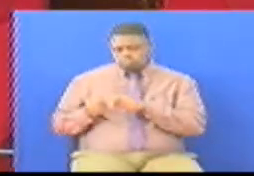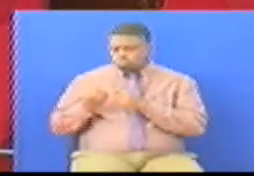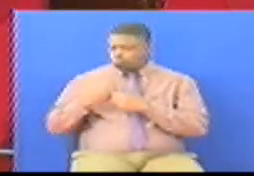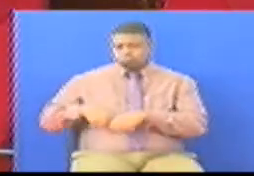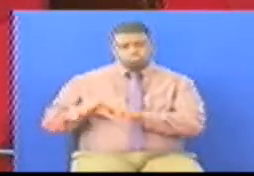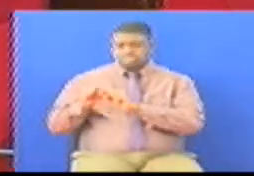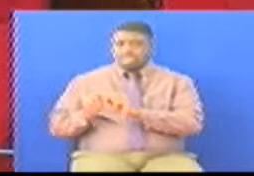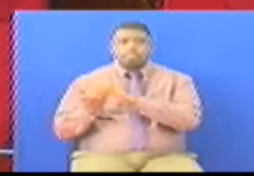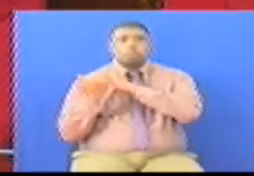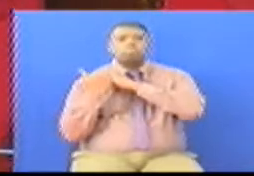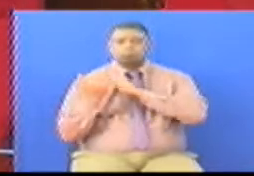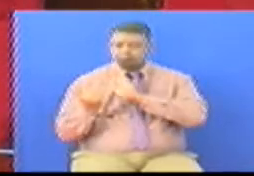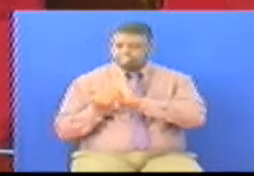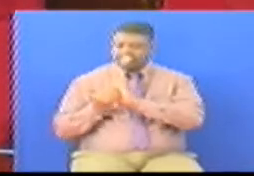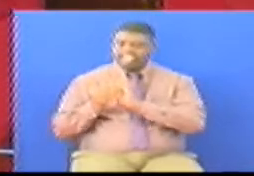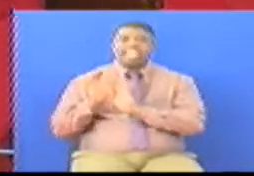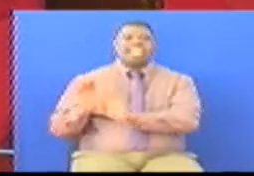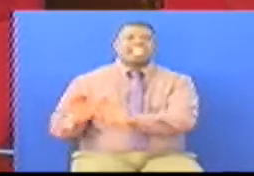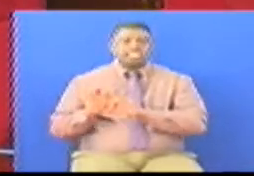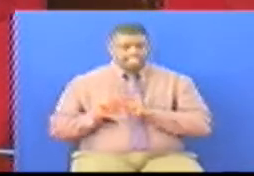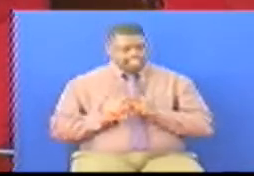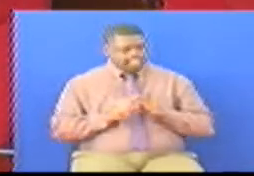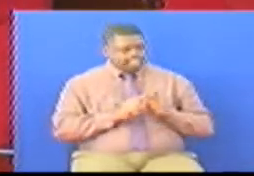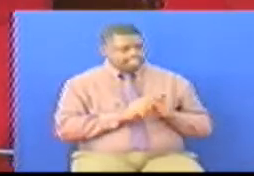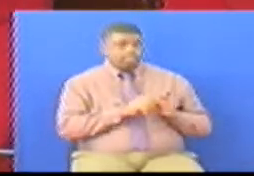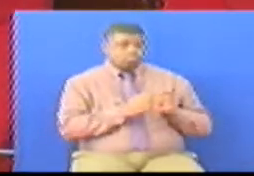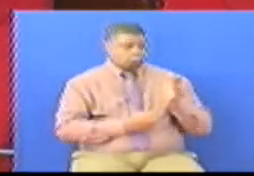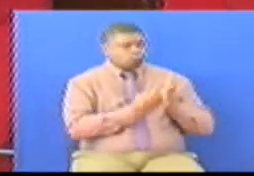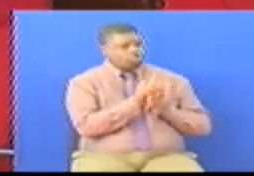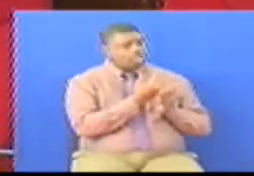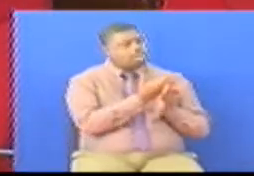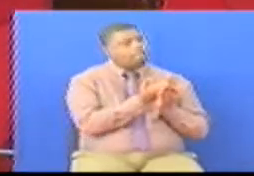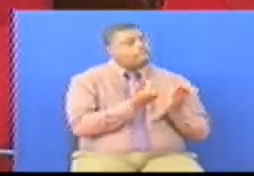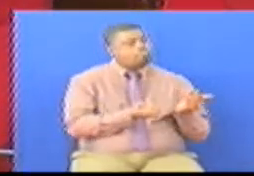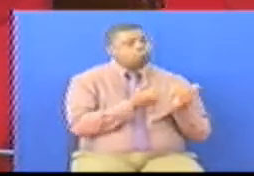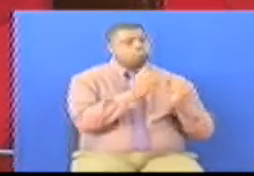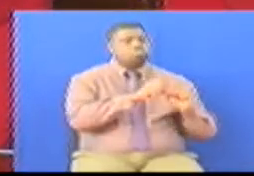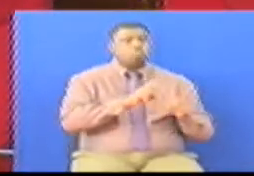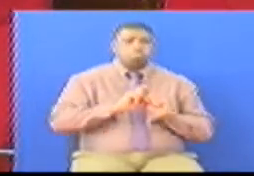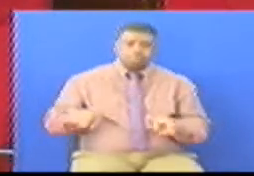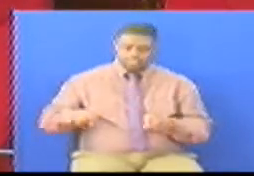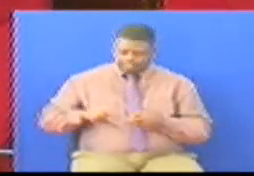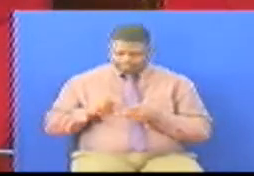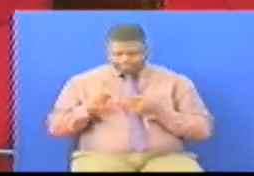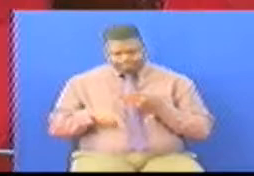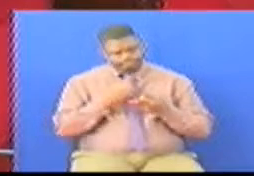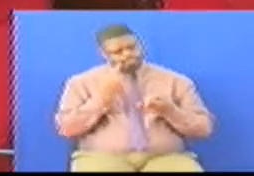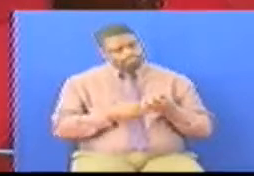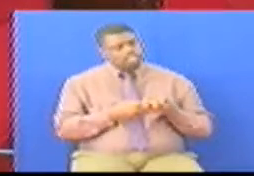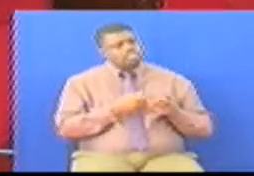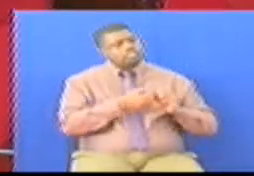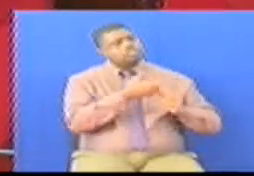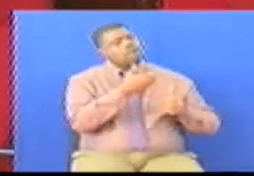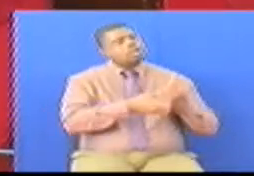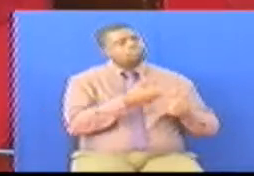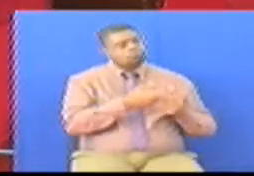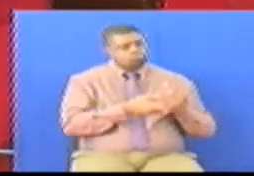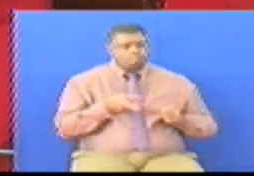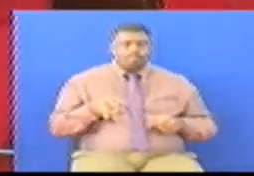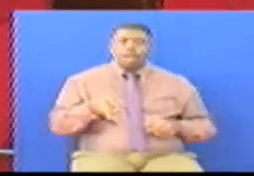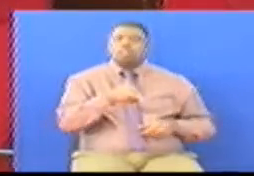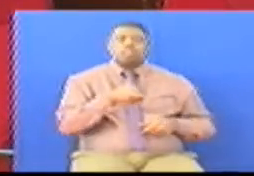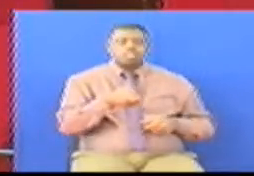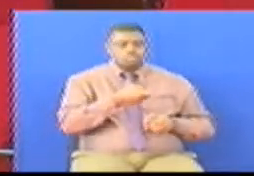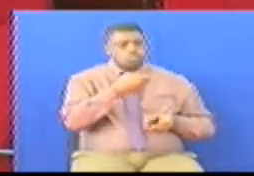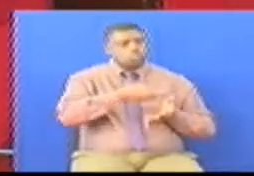kutokutekeleza majukumu yake ya kisheria kwa wakati kutokana na sababu mbalimbali, na si changamoto za ukusanyaji wa madeni ya kodi za